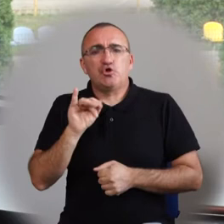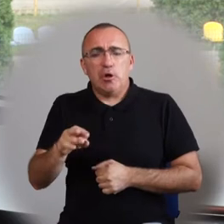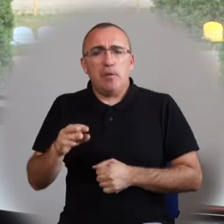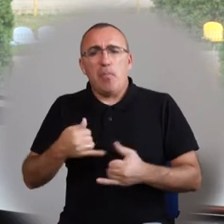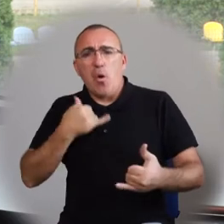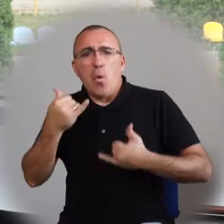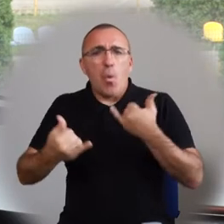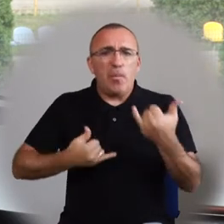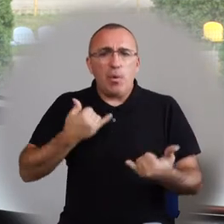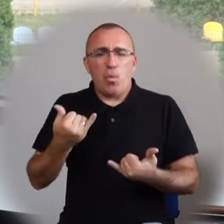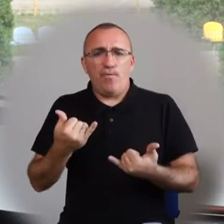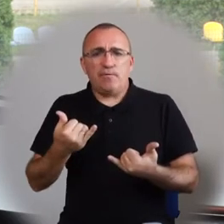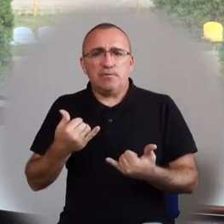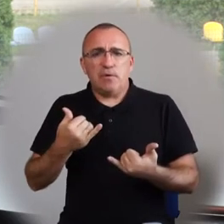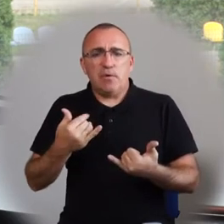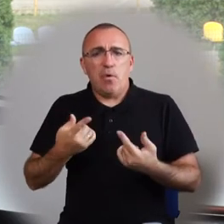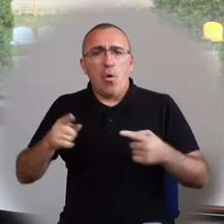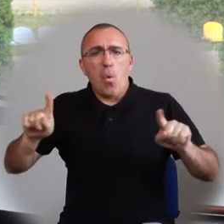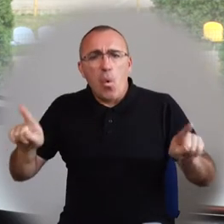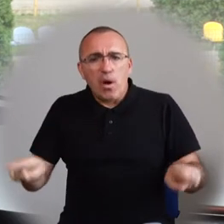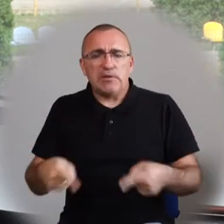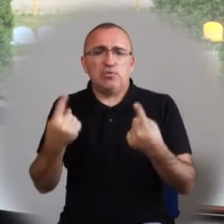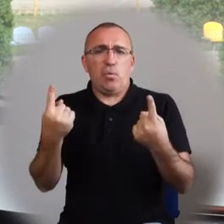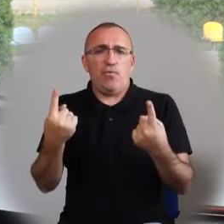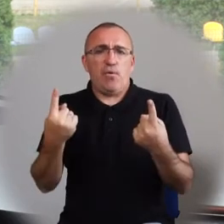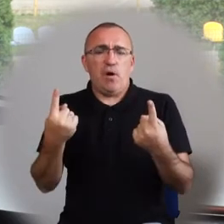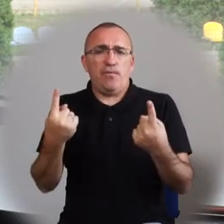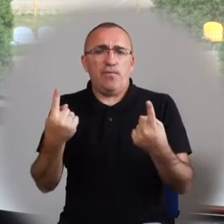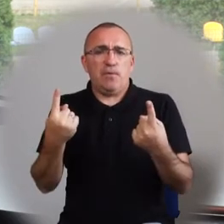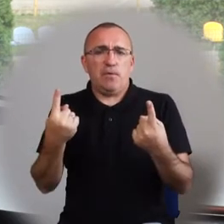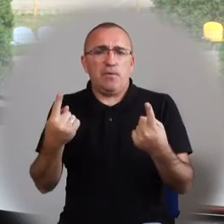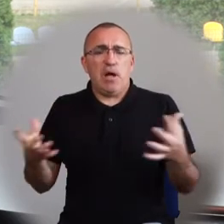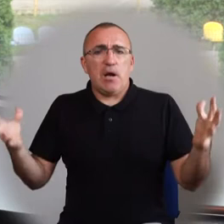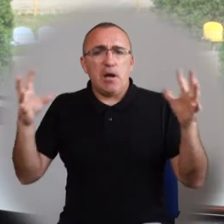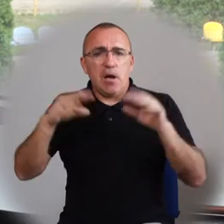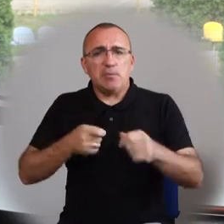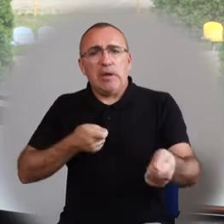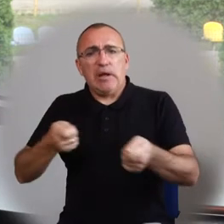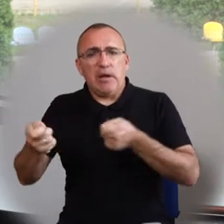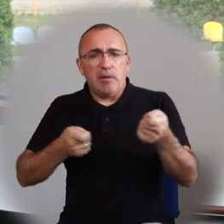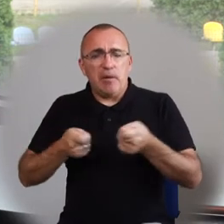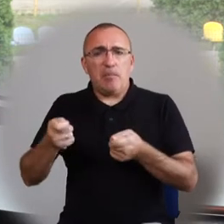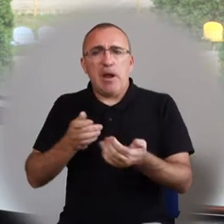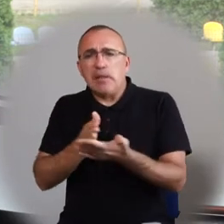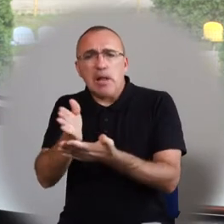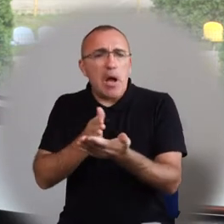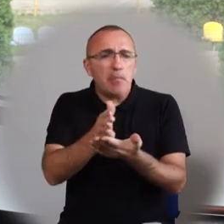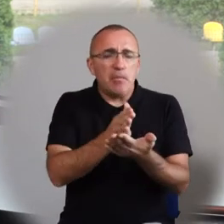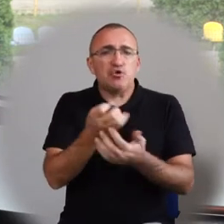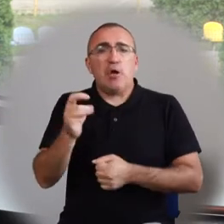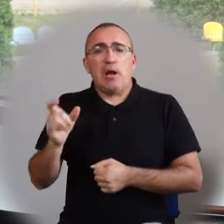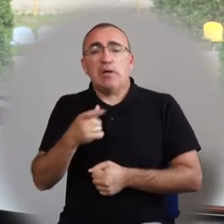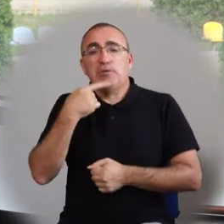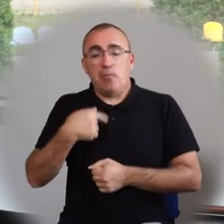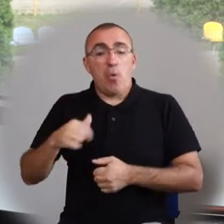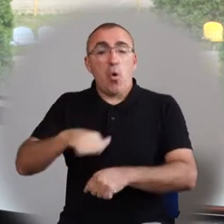чим опікувався, що організовував разом із керівниками напрямків. І